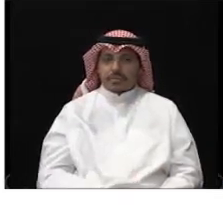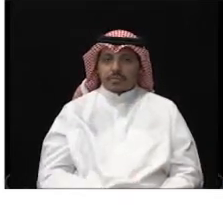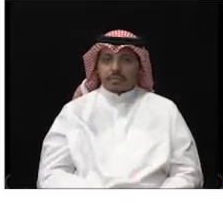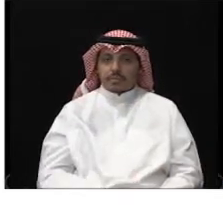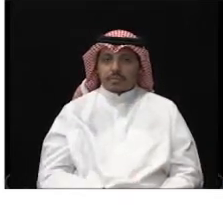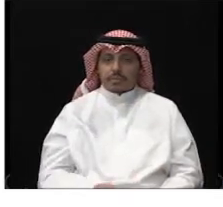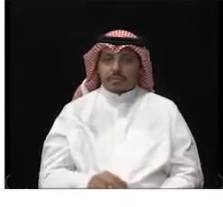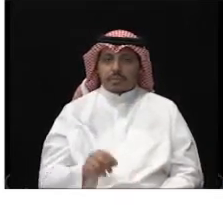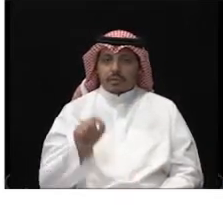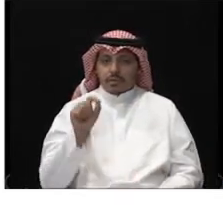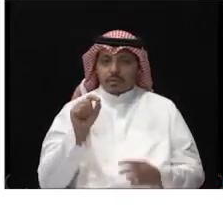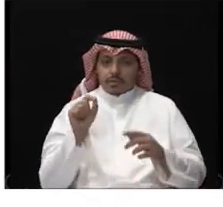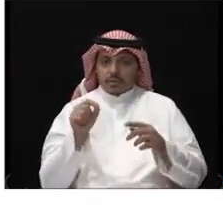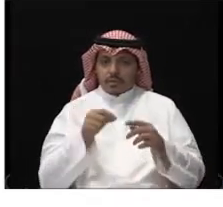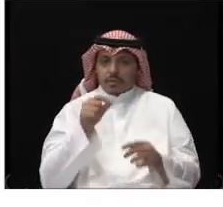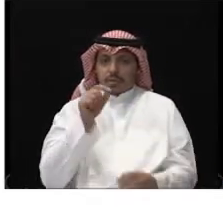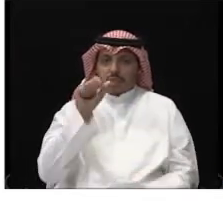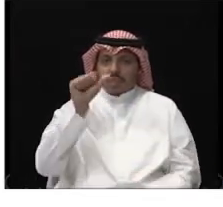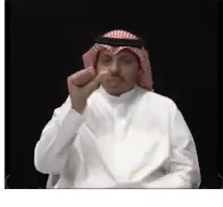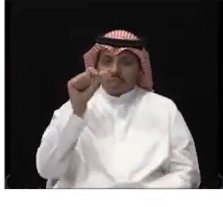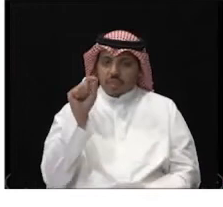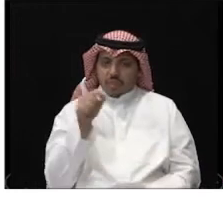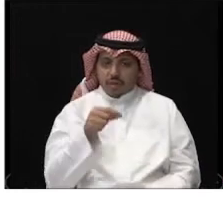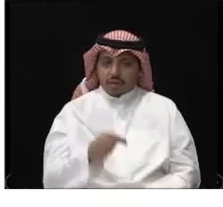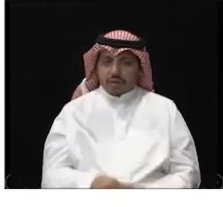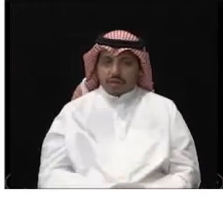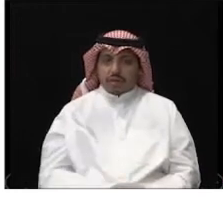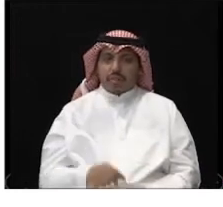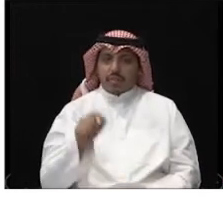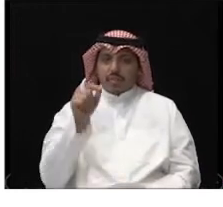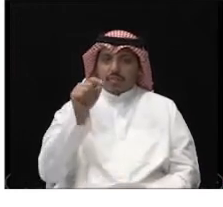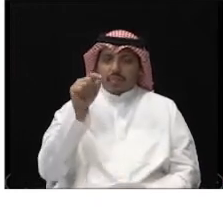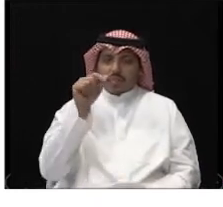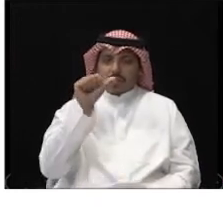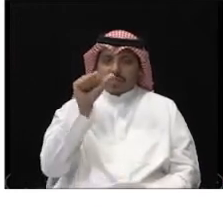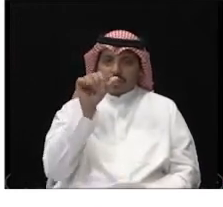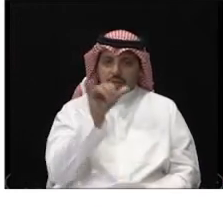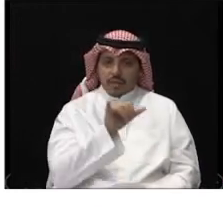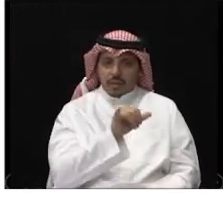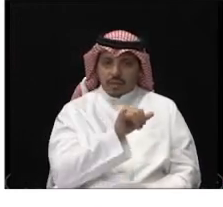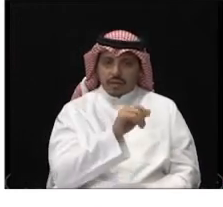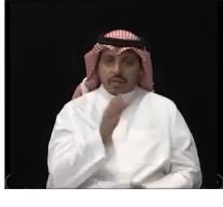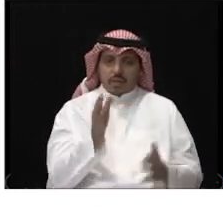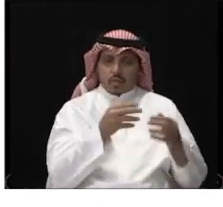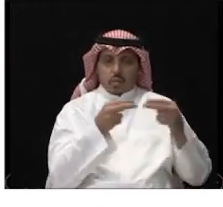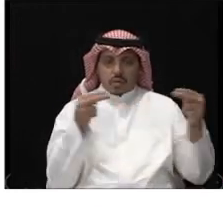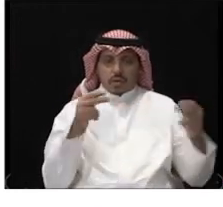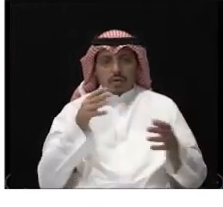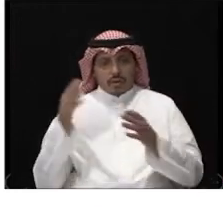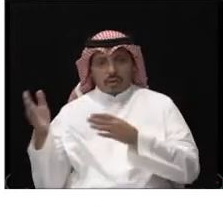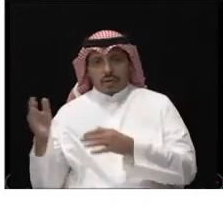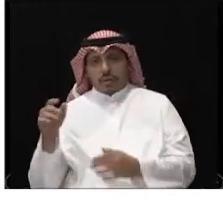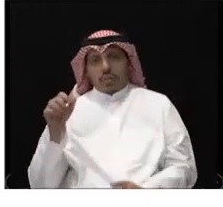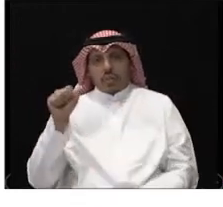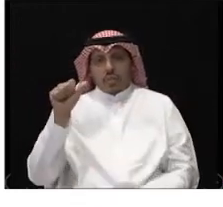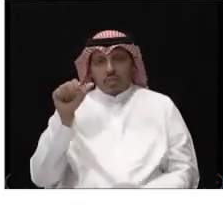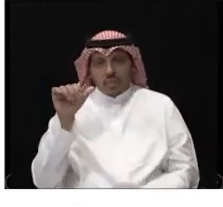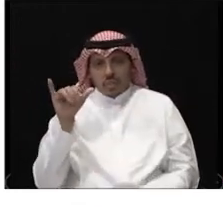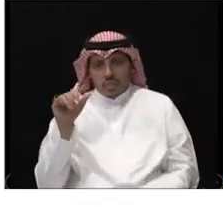الحركة التي قبلها، فنقول ضي ضي، هنا ضي ضي، هنا ضي